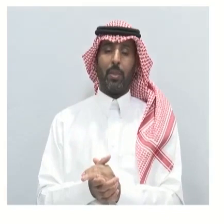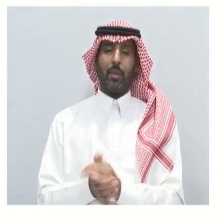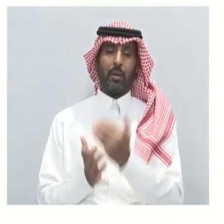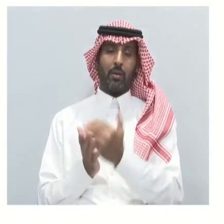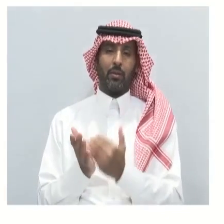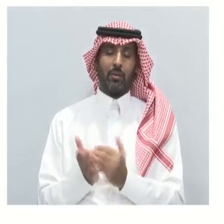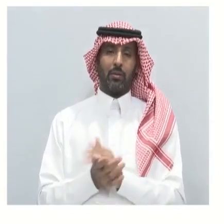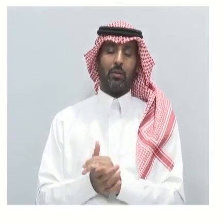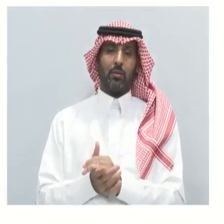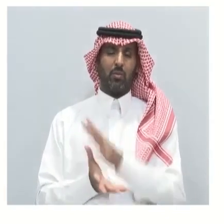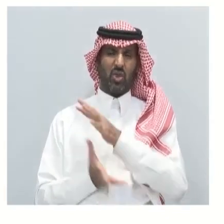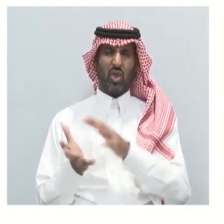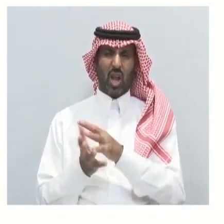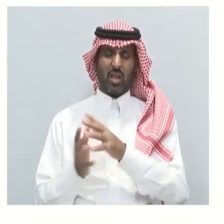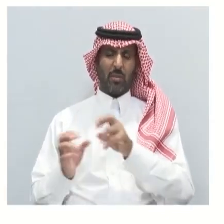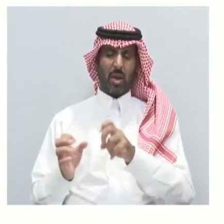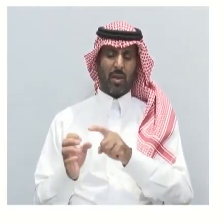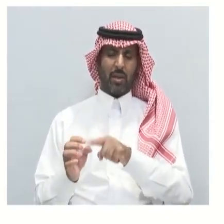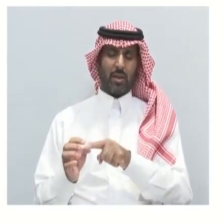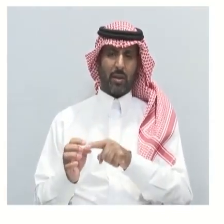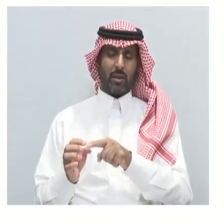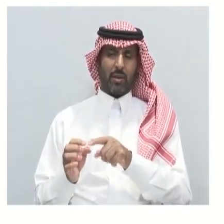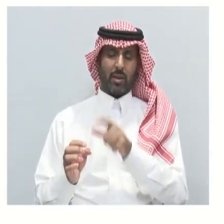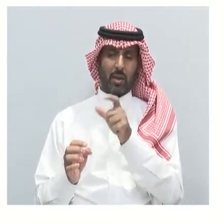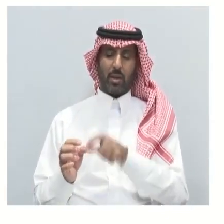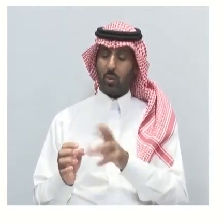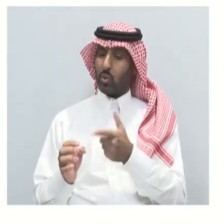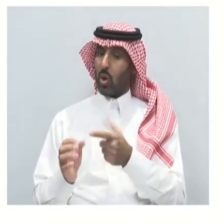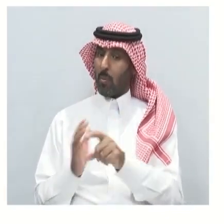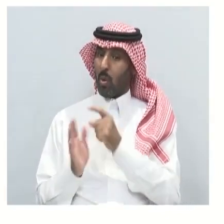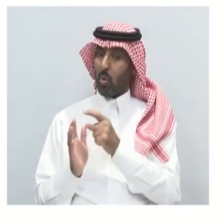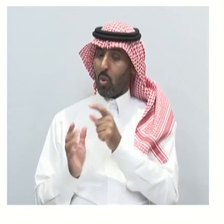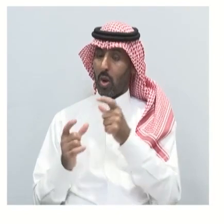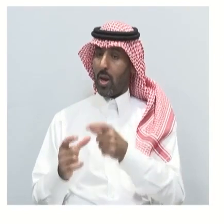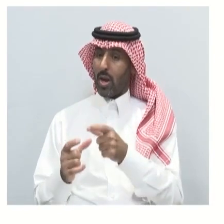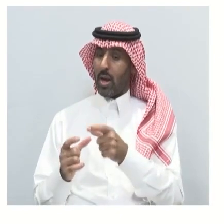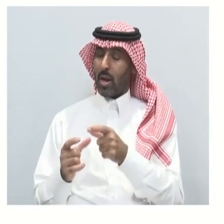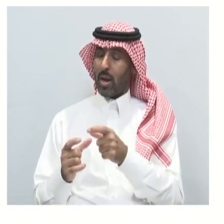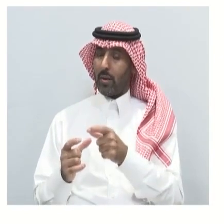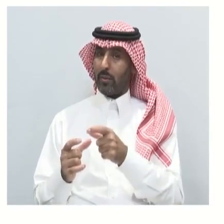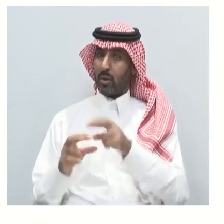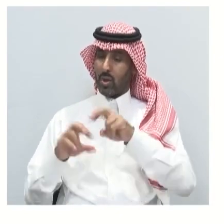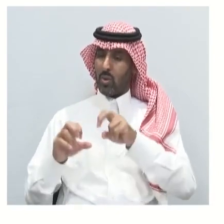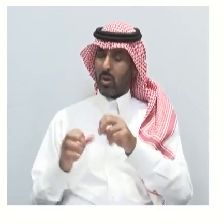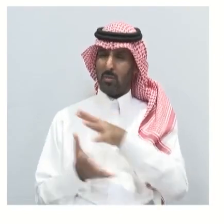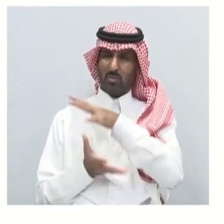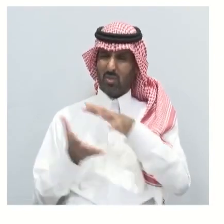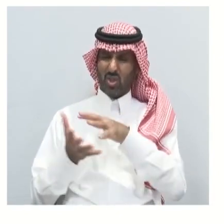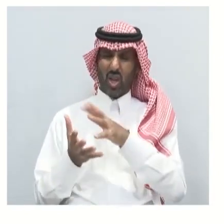البحث مشكله البحث تحديد تحديد موضوع البحث ما معنى كلمه